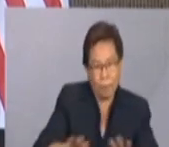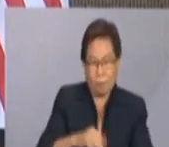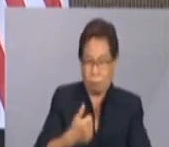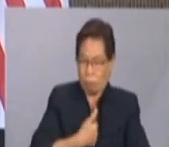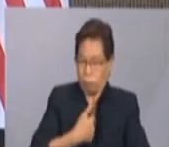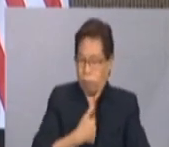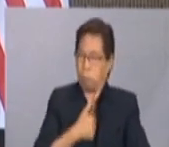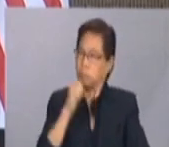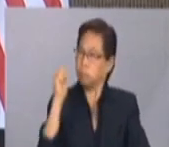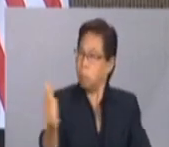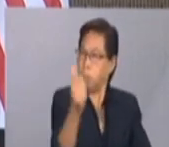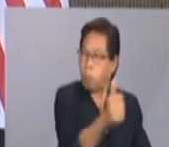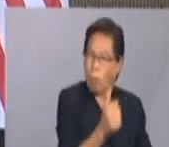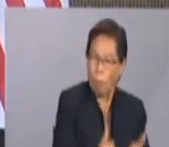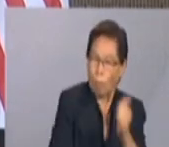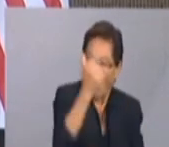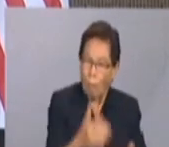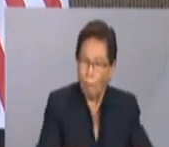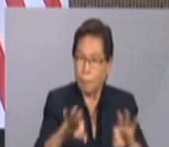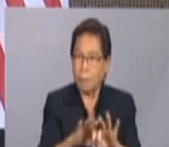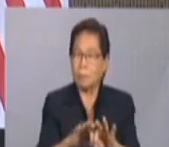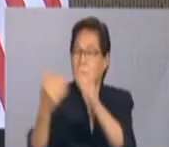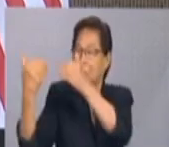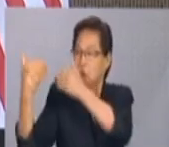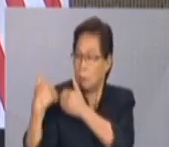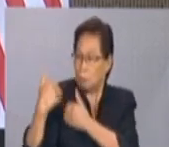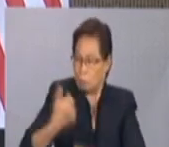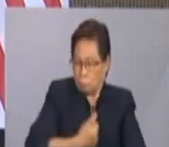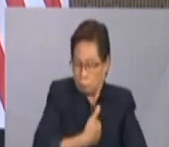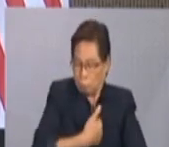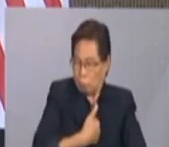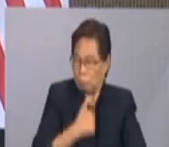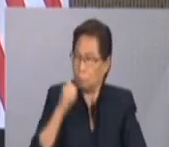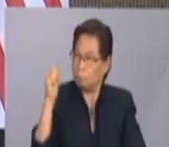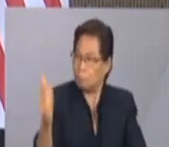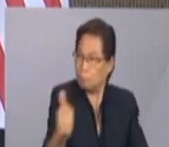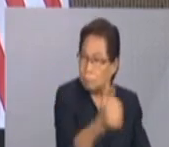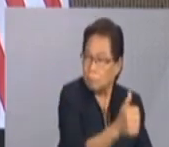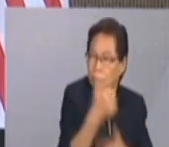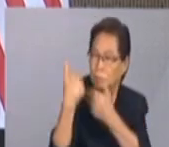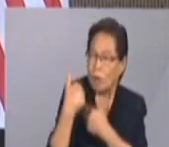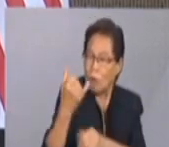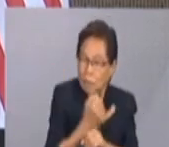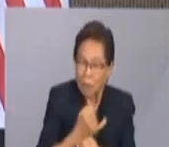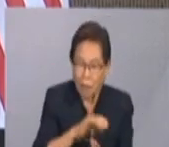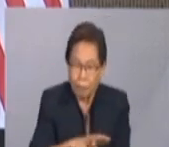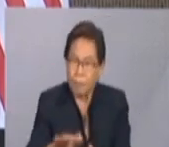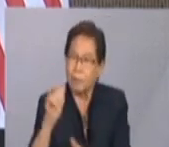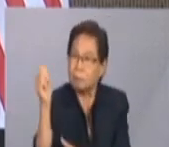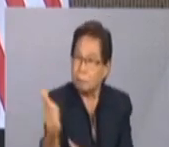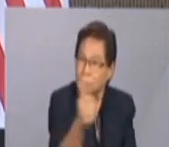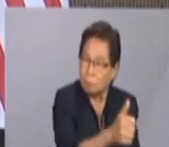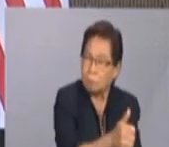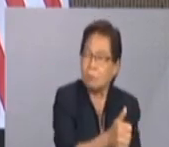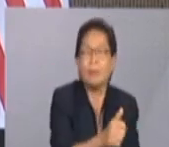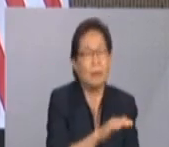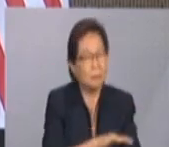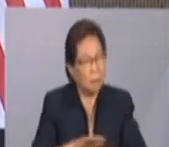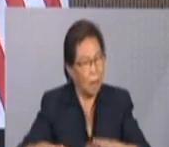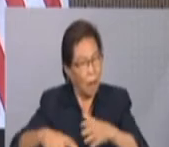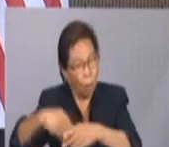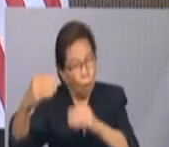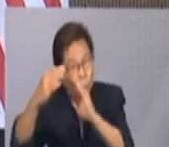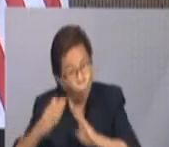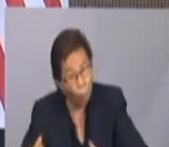kita sini ini tanggung jawab kita seni jaga kebersihan diri Cipta jangan keluar